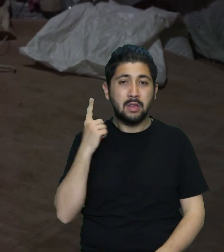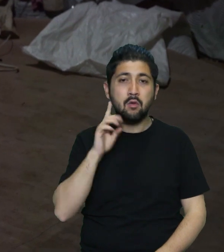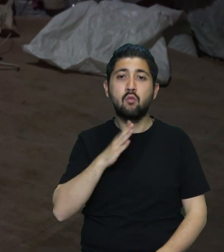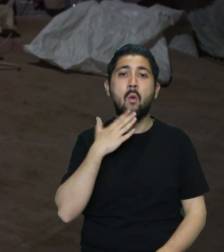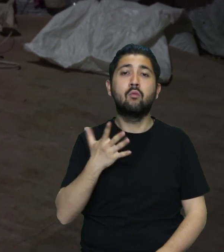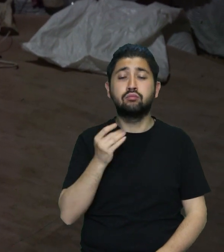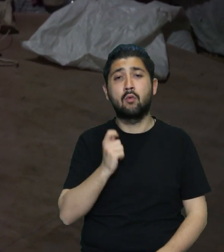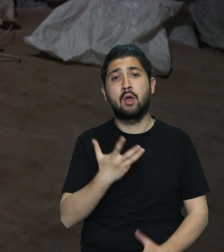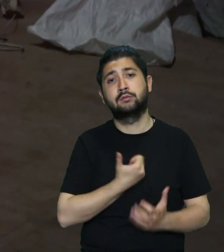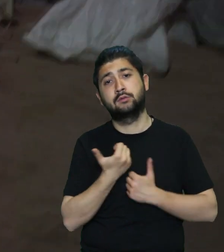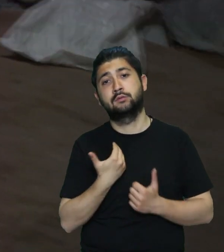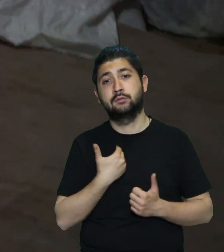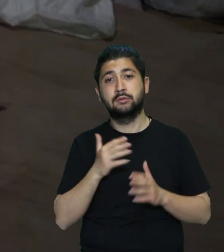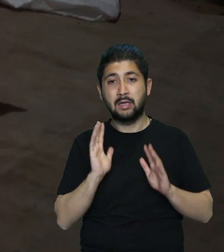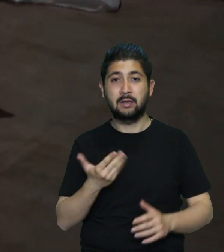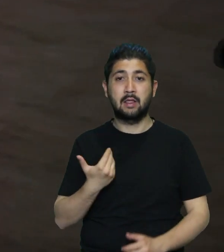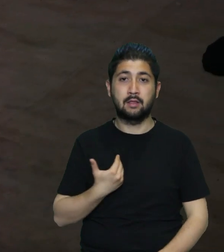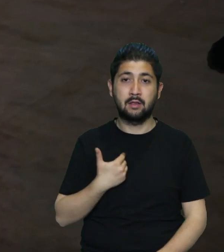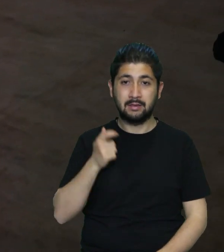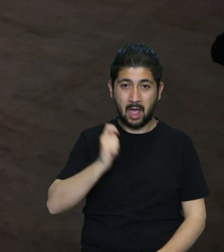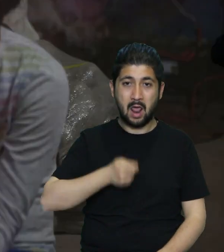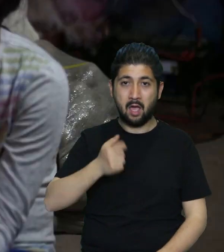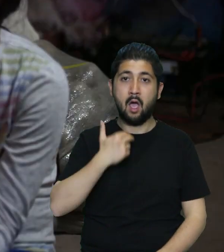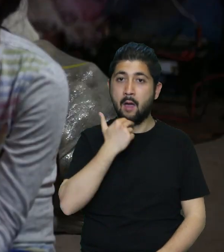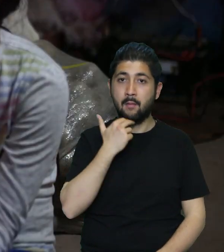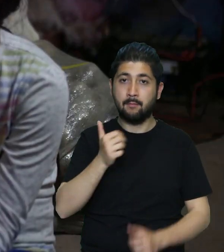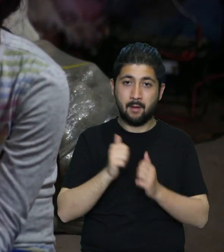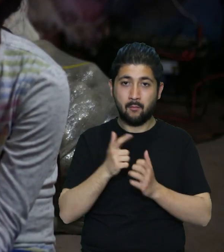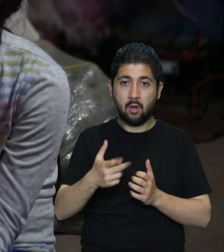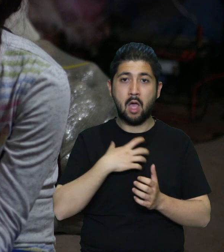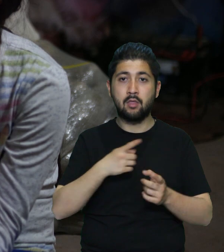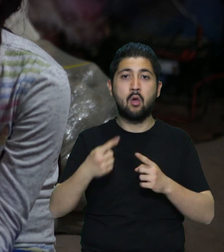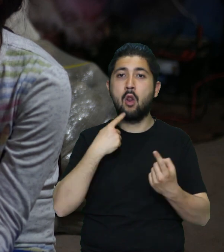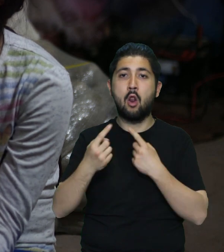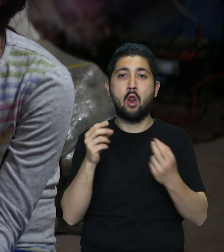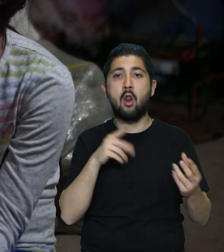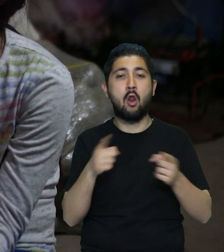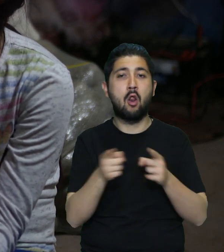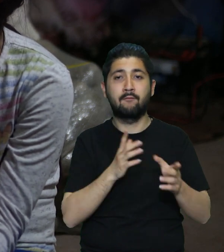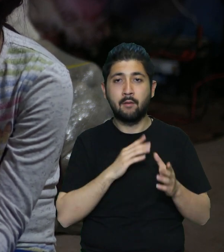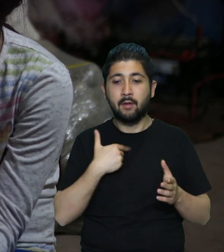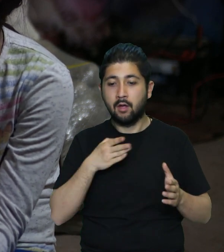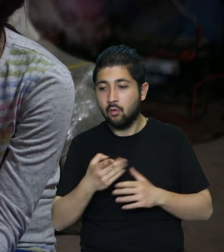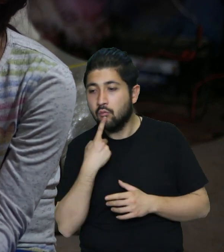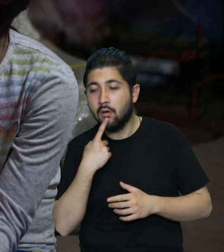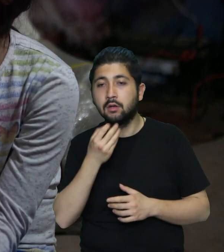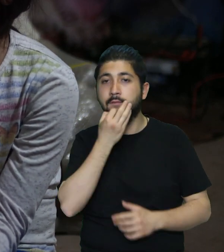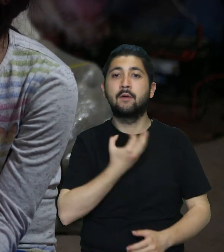zor bir şey. Zaten tarlada ablamgiller kendi aralarında konuşuyor. Ben hiç